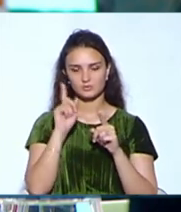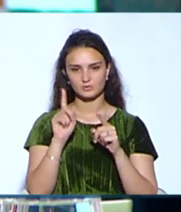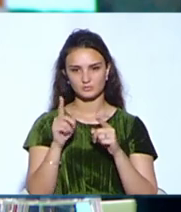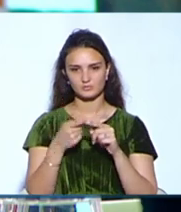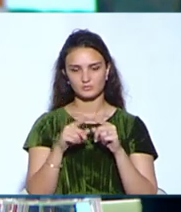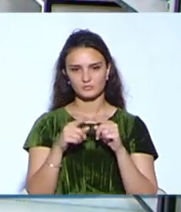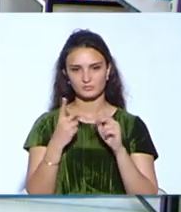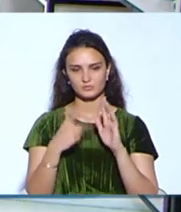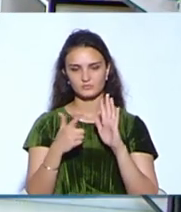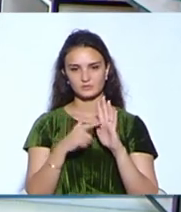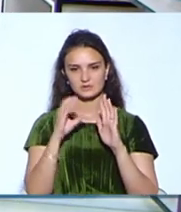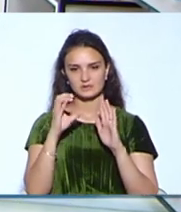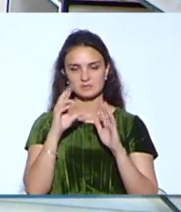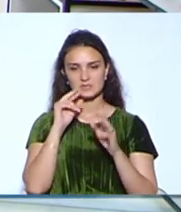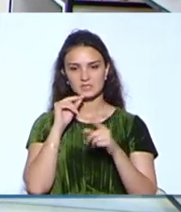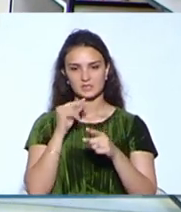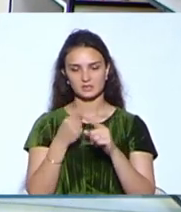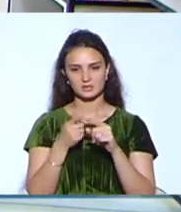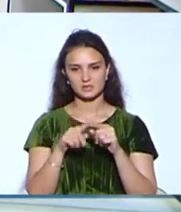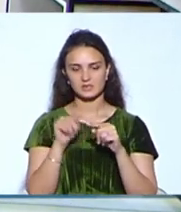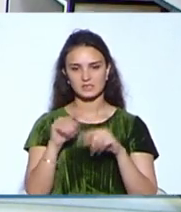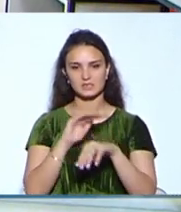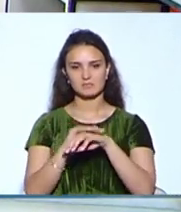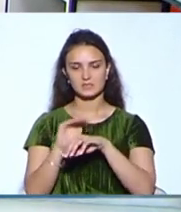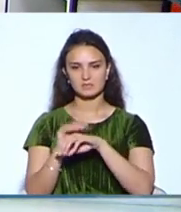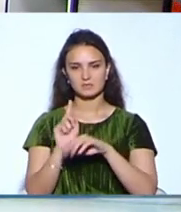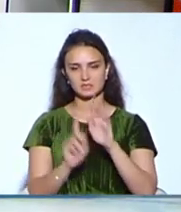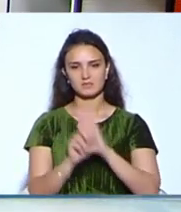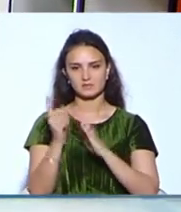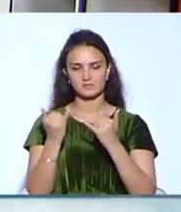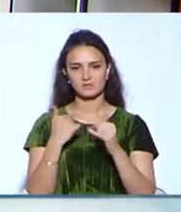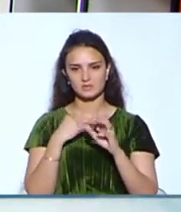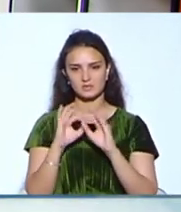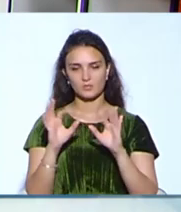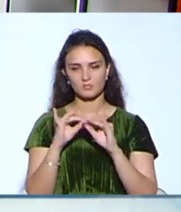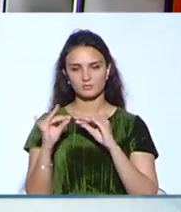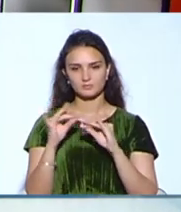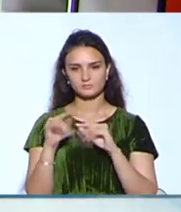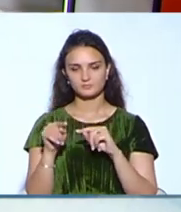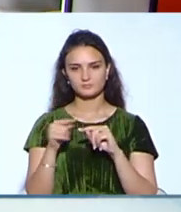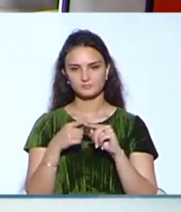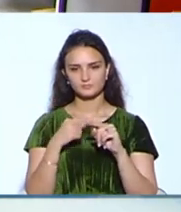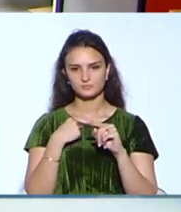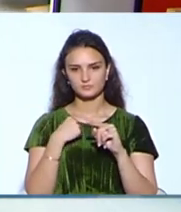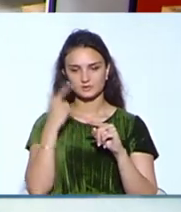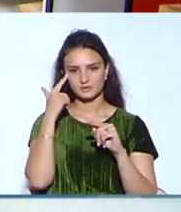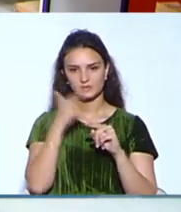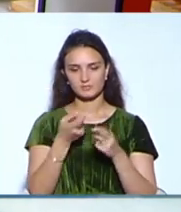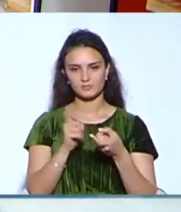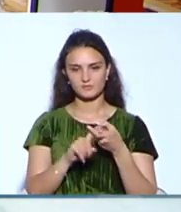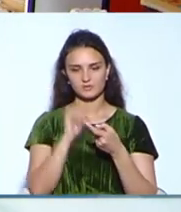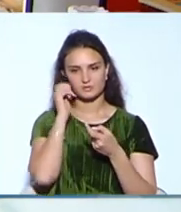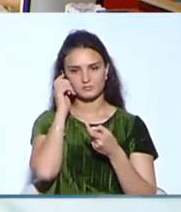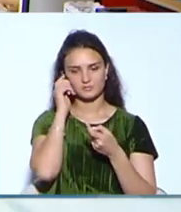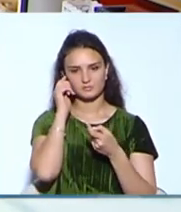თუნდაც 27 სექტემბრის თარიღი, თუნდაც ის ფაქტები, რითიც დავიწყეთ ახლა ჩვენ საუბარი, ჩვენს განათლებას უკავშირდება